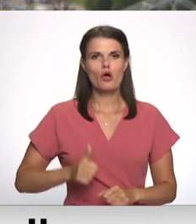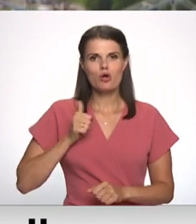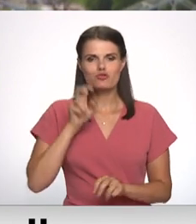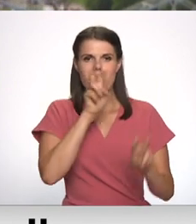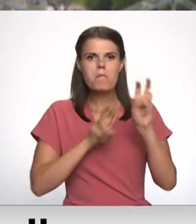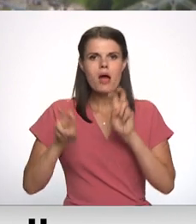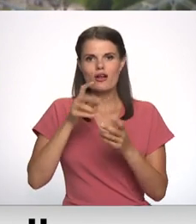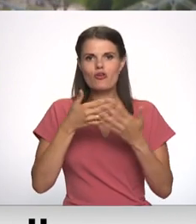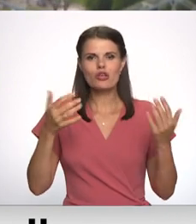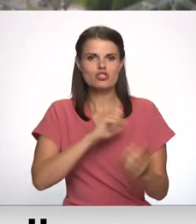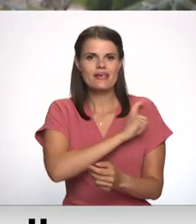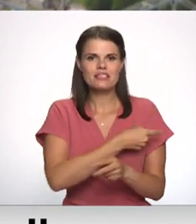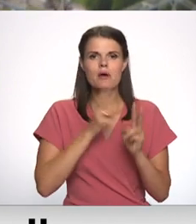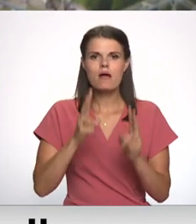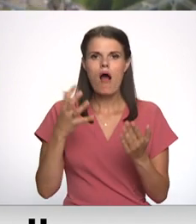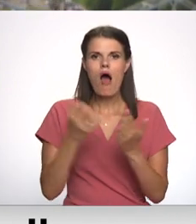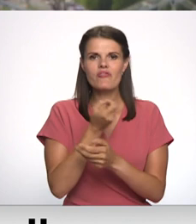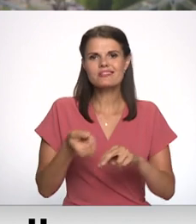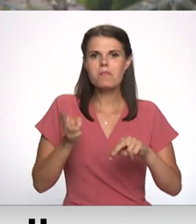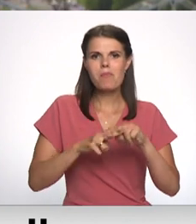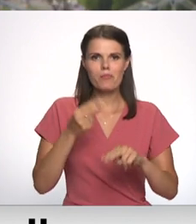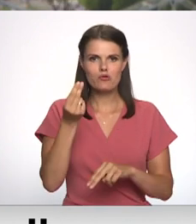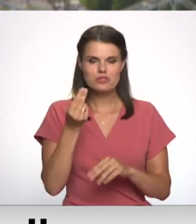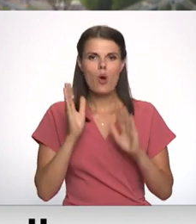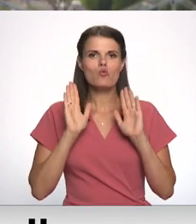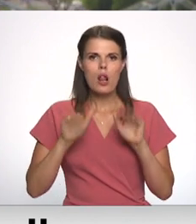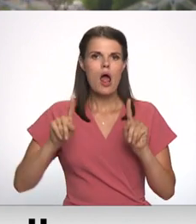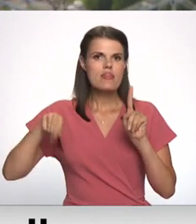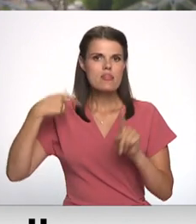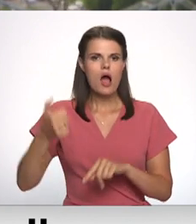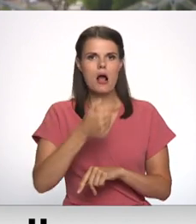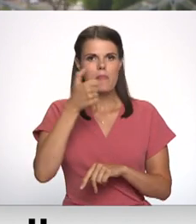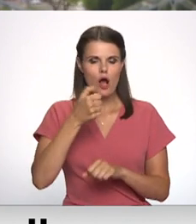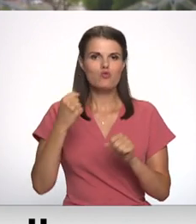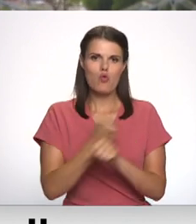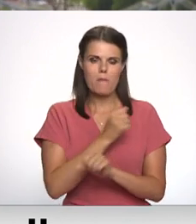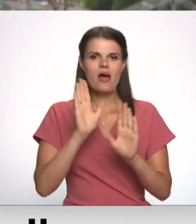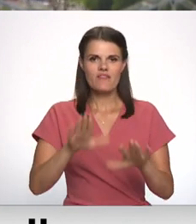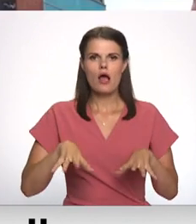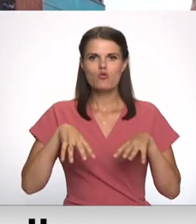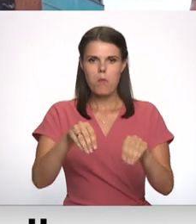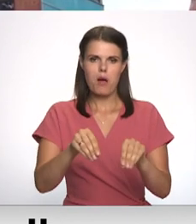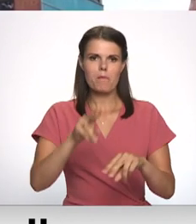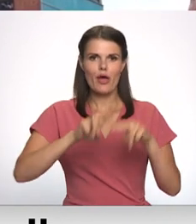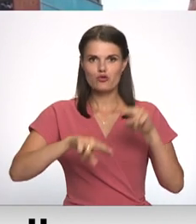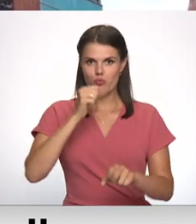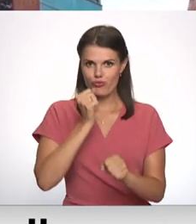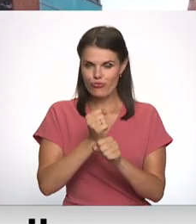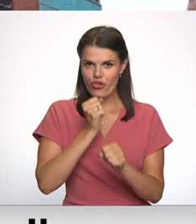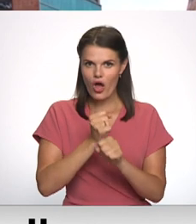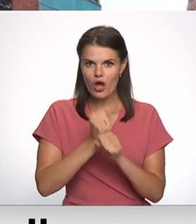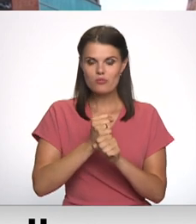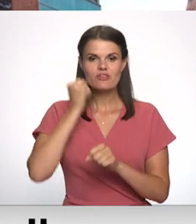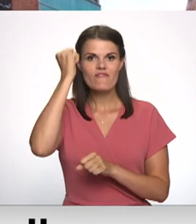dažādas iespējas, kā rast papildu finansējumu, lai nākamā gada laikā būvdarbus tomēr pabeigtu. Valmieras